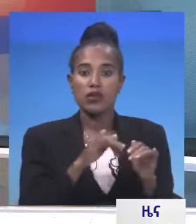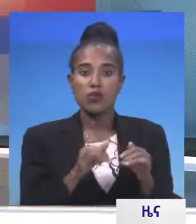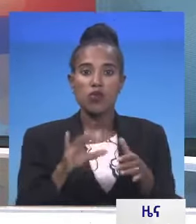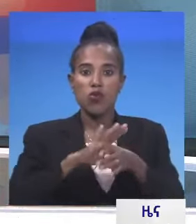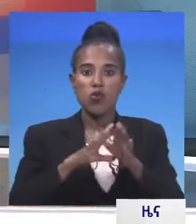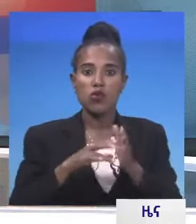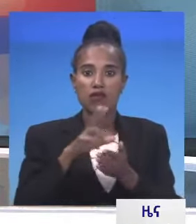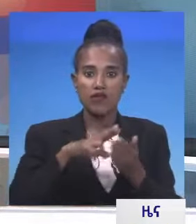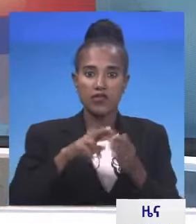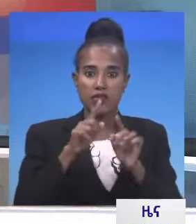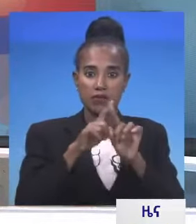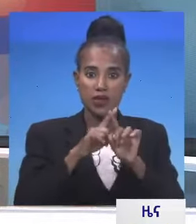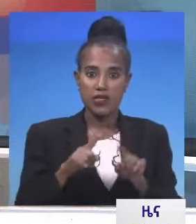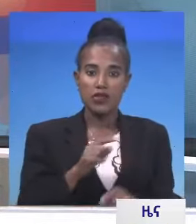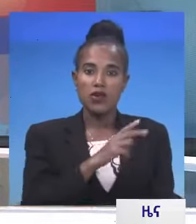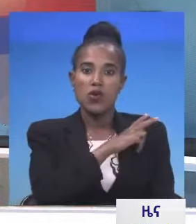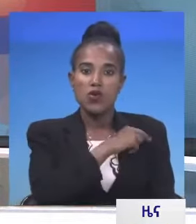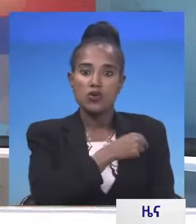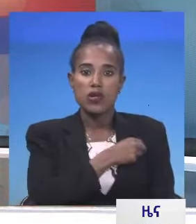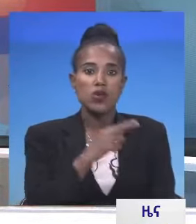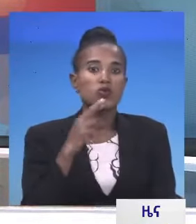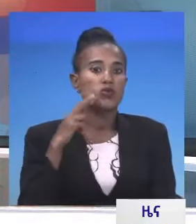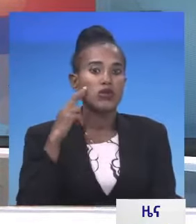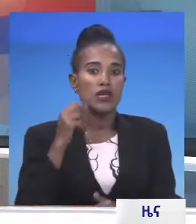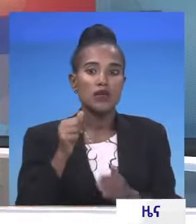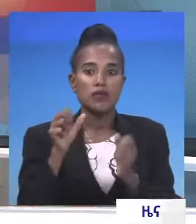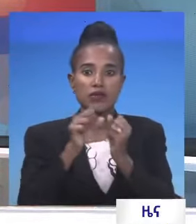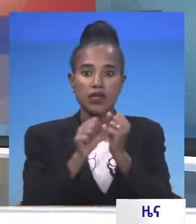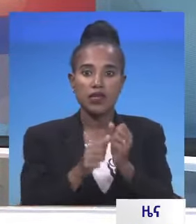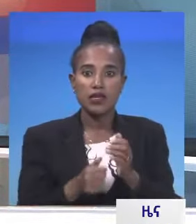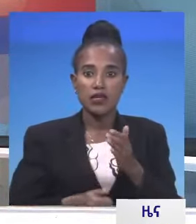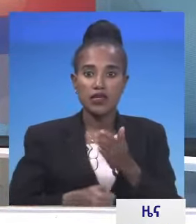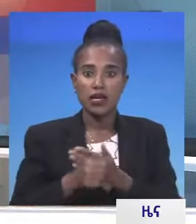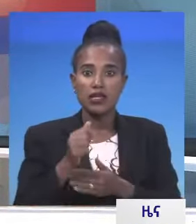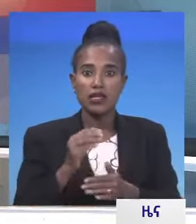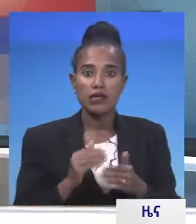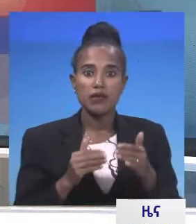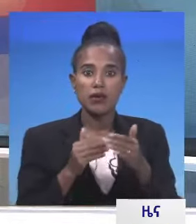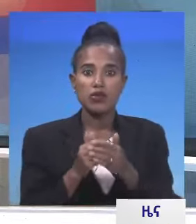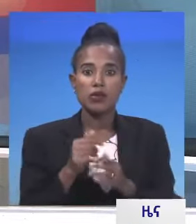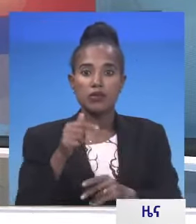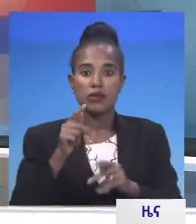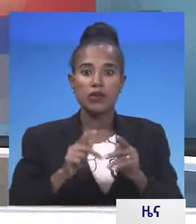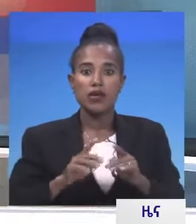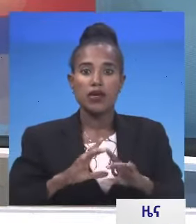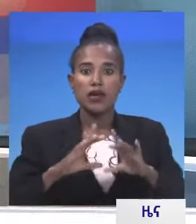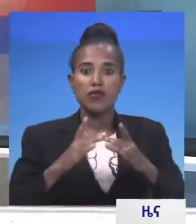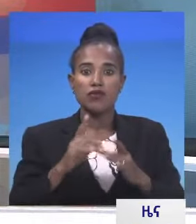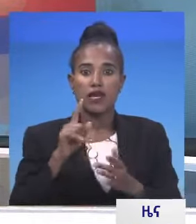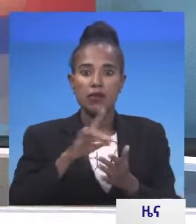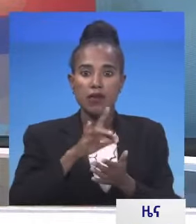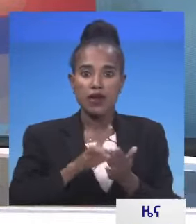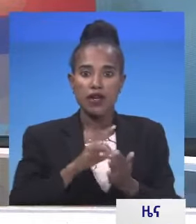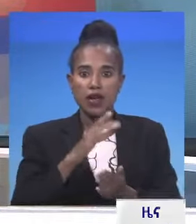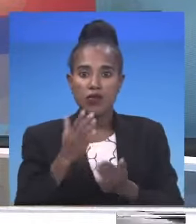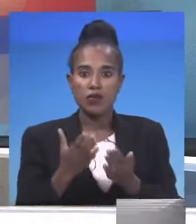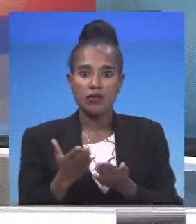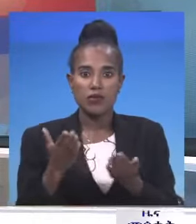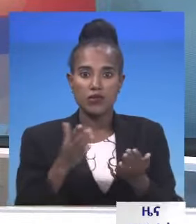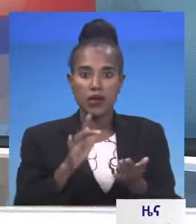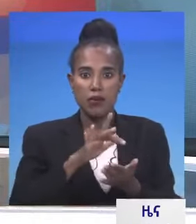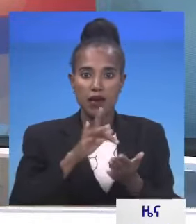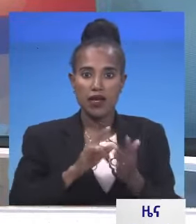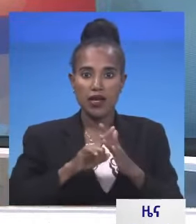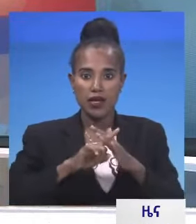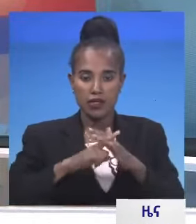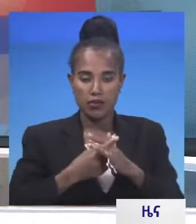ጎንደር ዩኒቨርሲቲ ስፔሻላይዝድ ሆስፒታል ጾታን መሰረት ያደረገ ጥቃት ለደረሰባቸው የህብረተሰብ ክፍሎች የአንድ ማዕከል አገልግሎት መስጫ